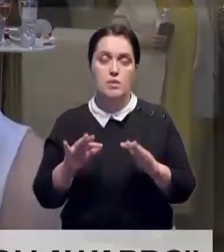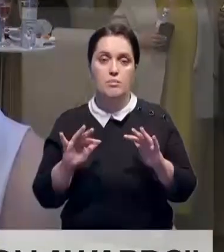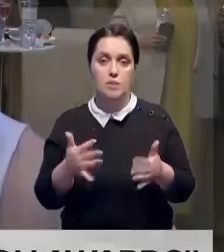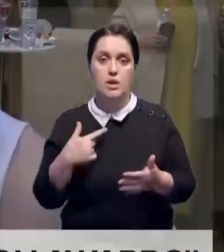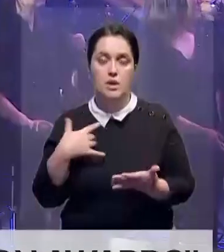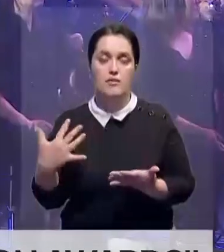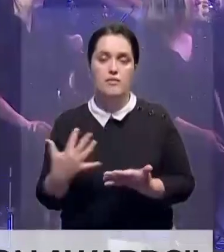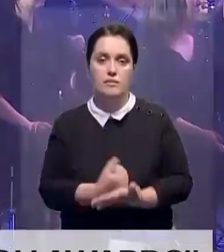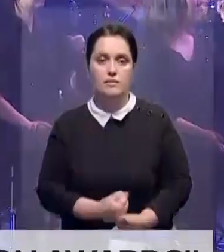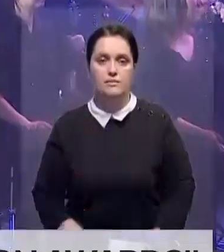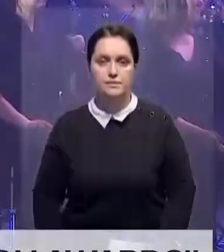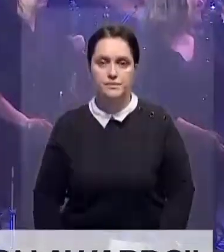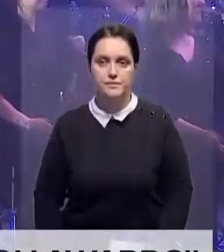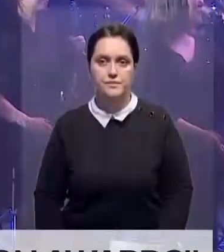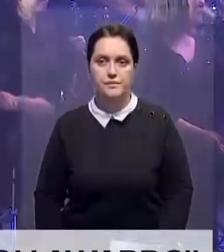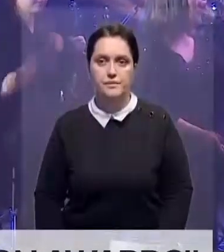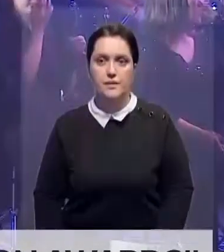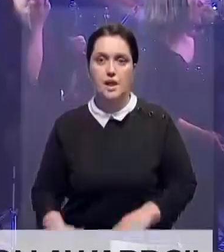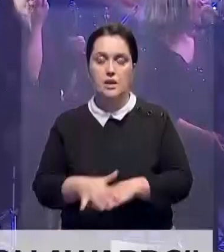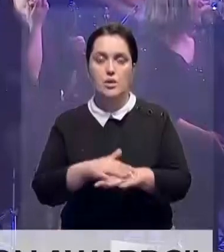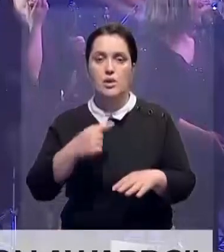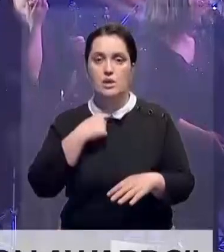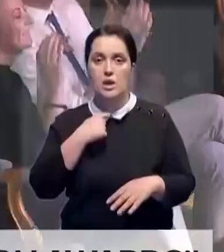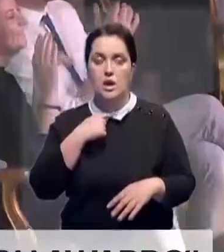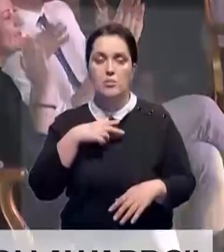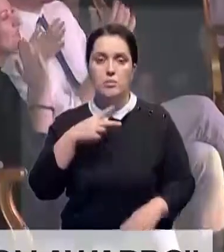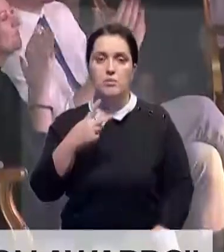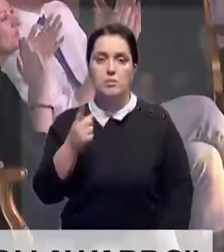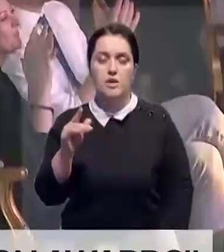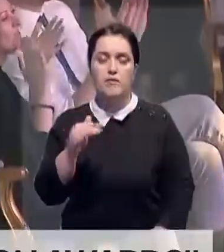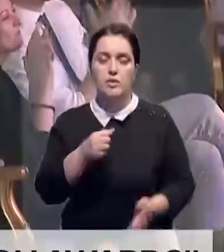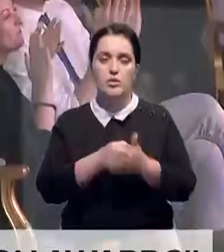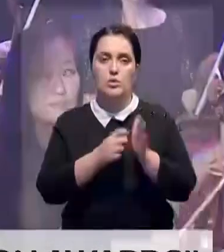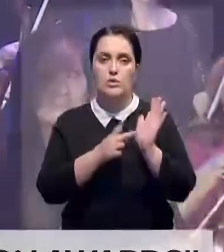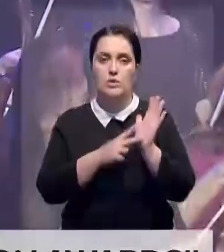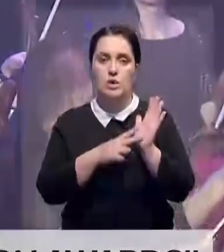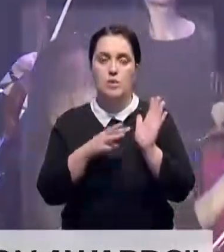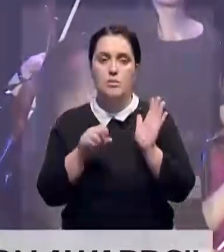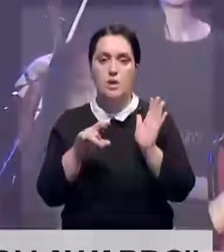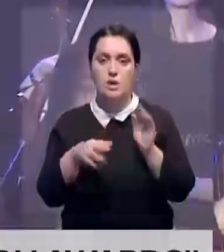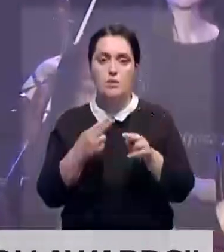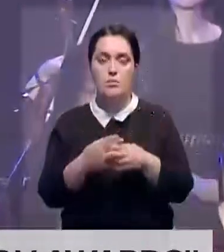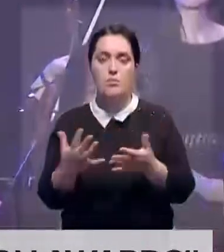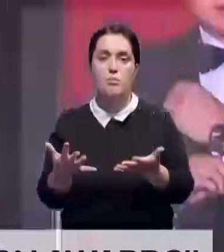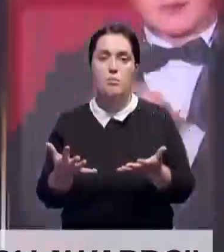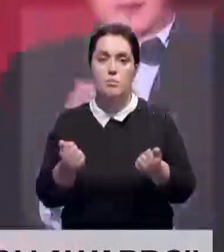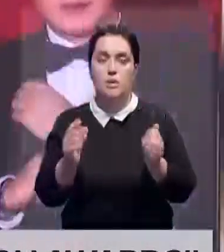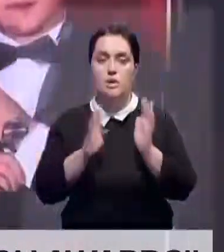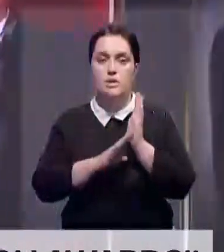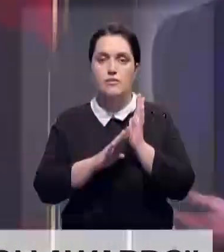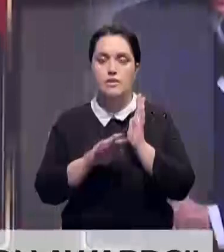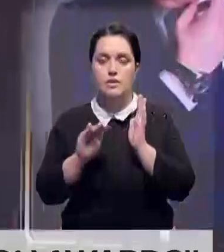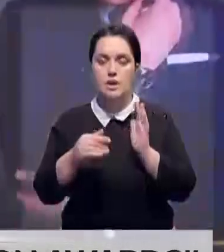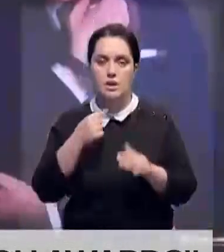я выиграла. В этом году народное голосование проводилось с 21 февраля по 7 марта. За это время было получено около 90